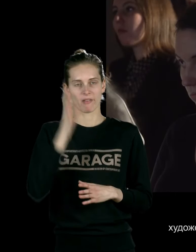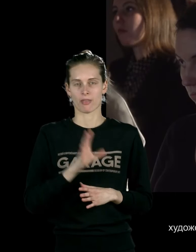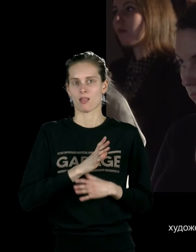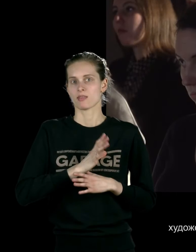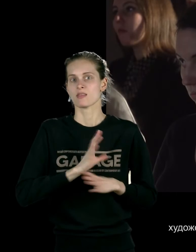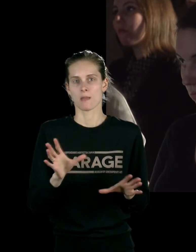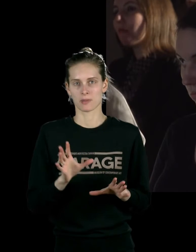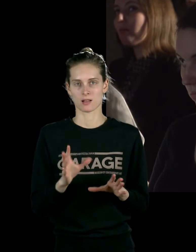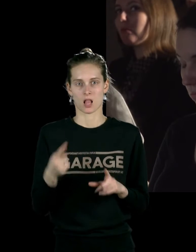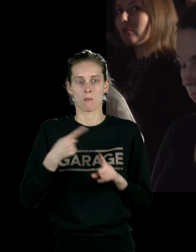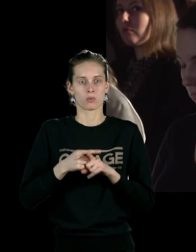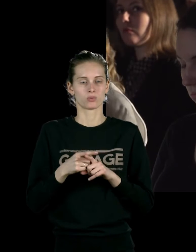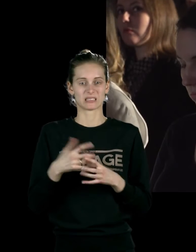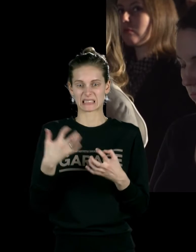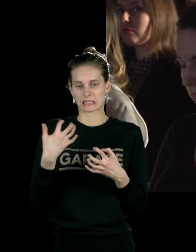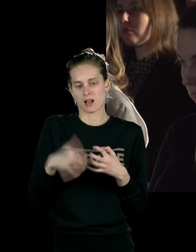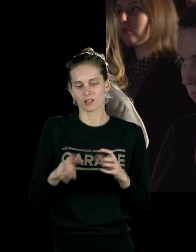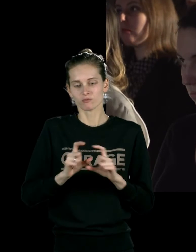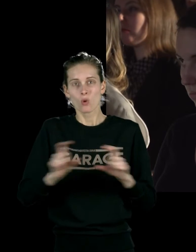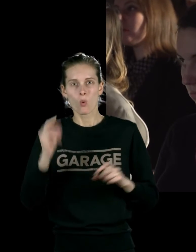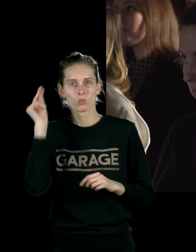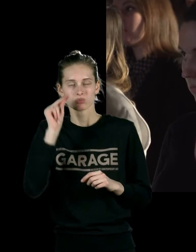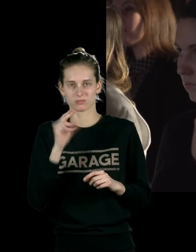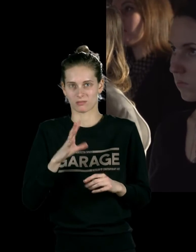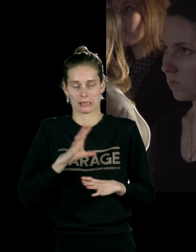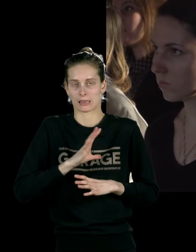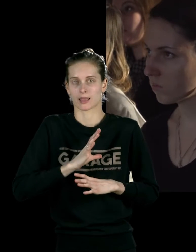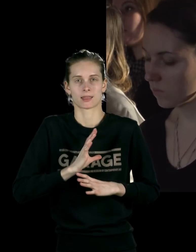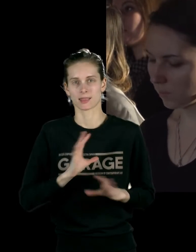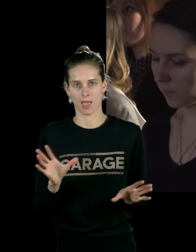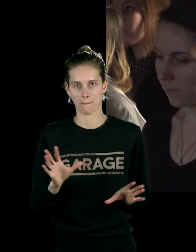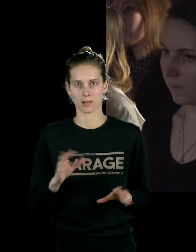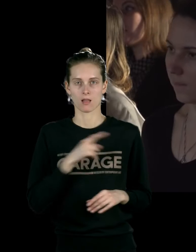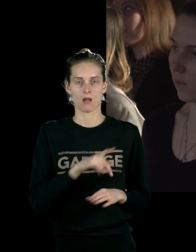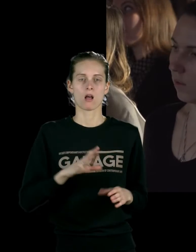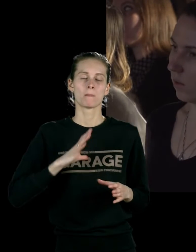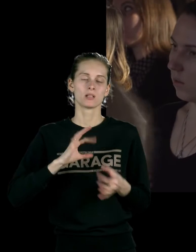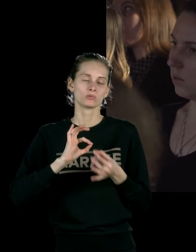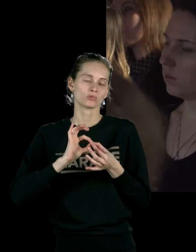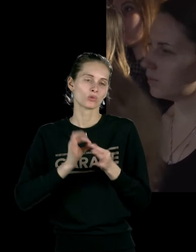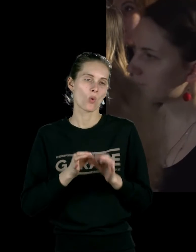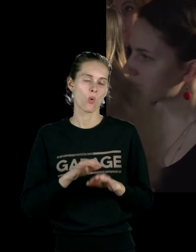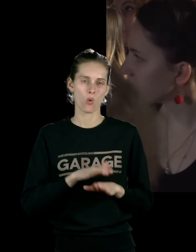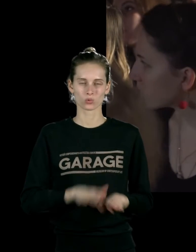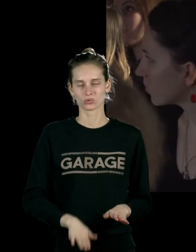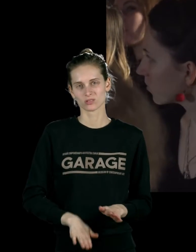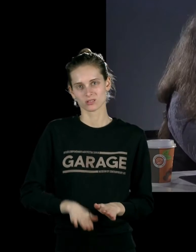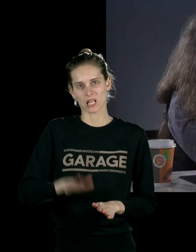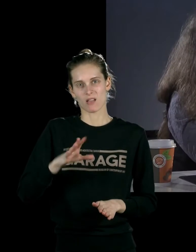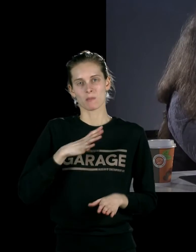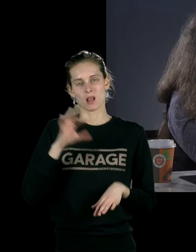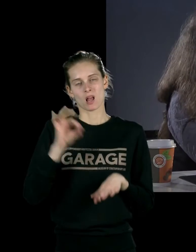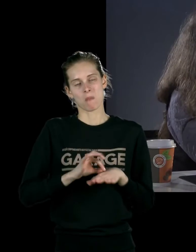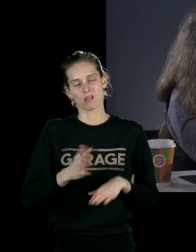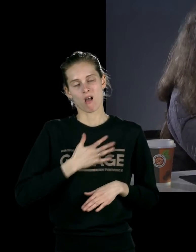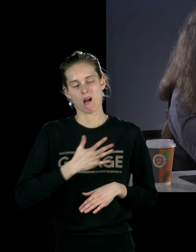вообще среднего образования. Он был очень болезненным ребенком, у него все детство была астма, и поэтому он как бы вообще ни в какие